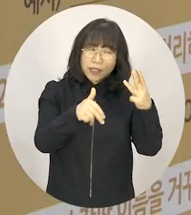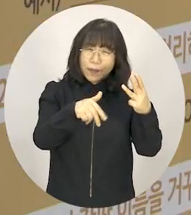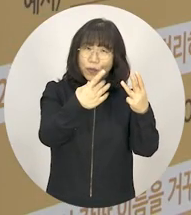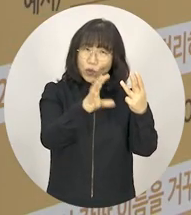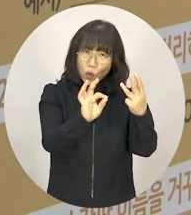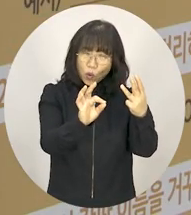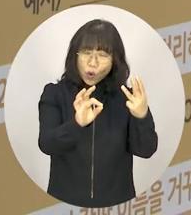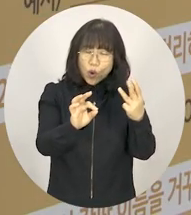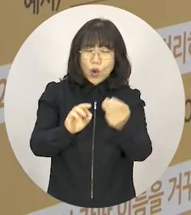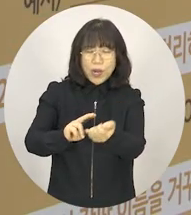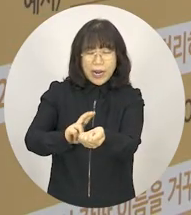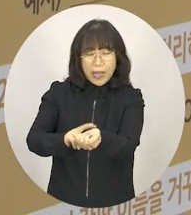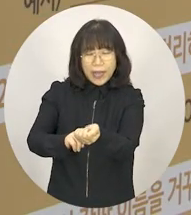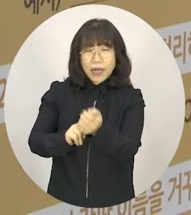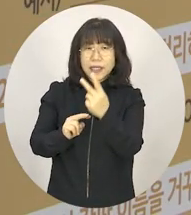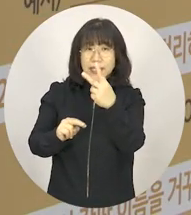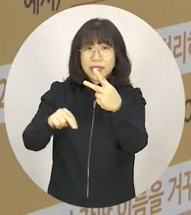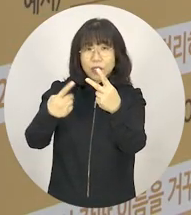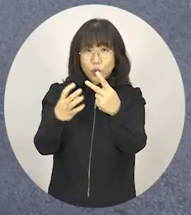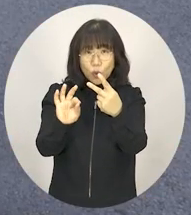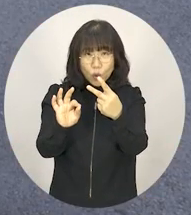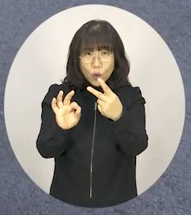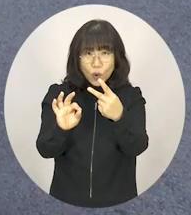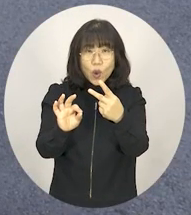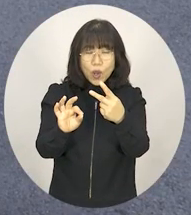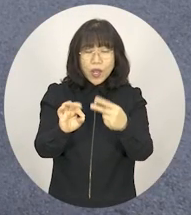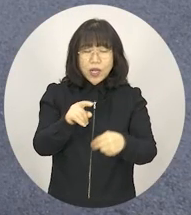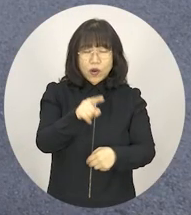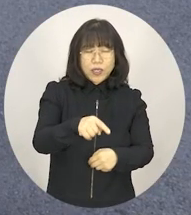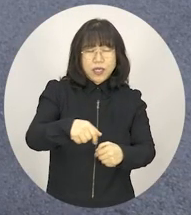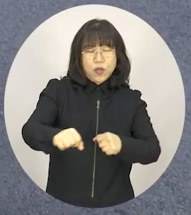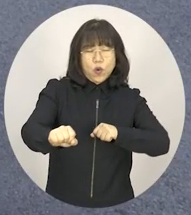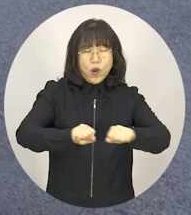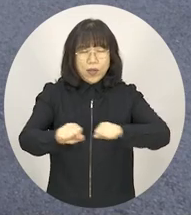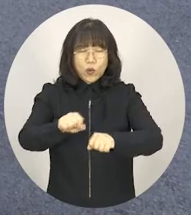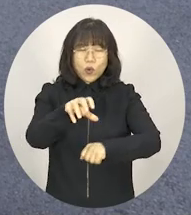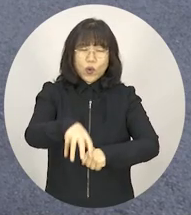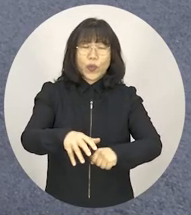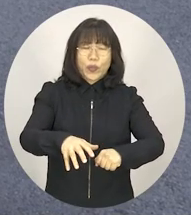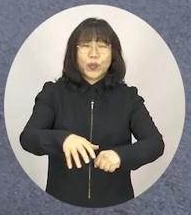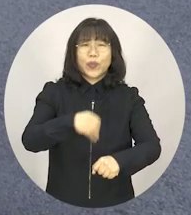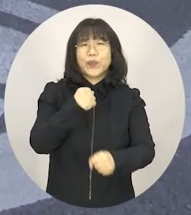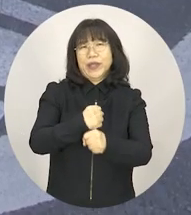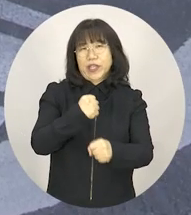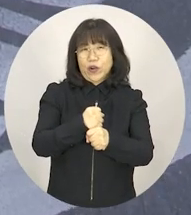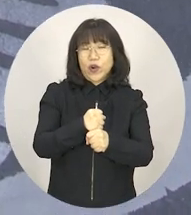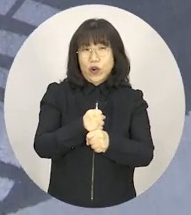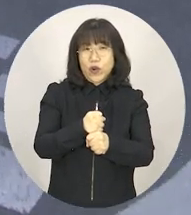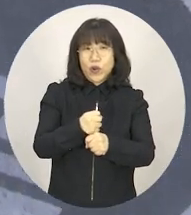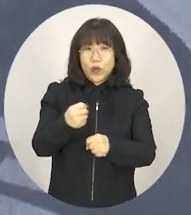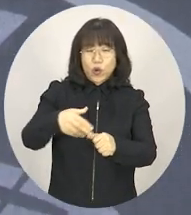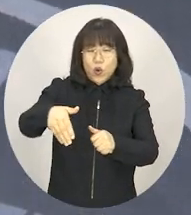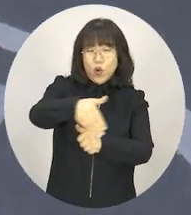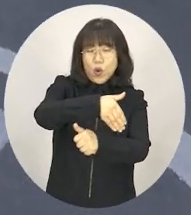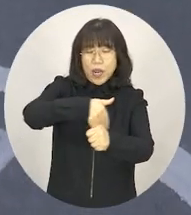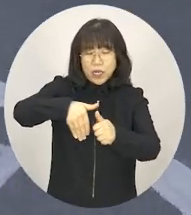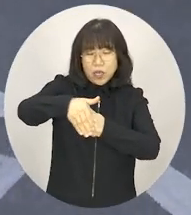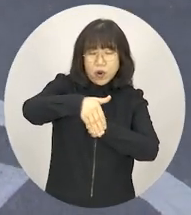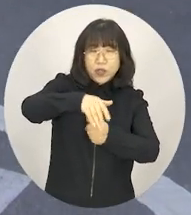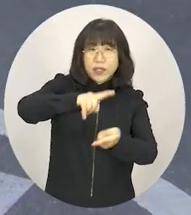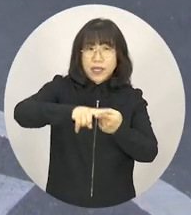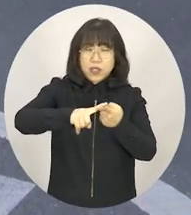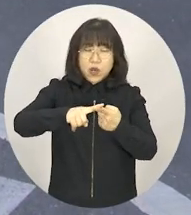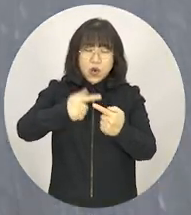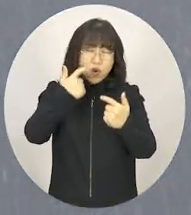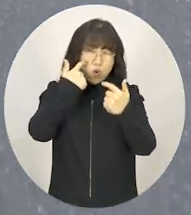곳곳에 치매안심존 설치와인지 활동 공간을 만들었습니다 또 비슷한 주변 환경을 명확하고